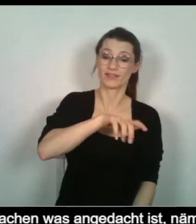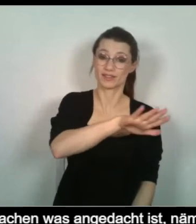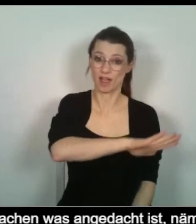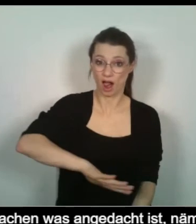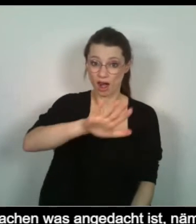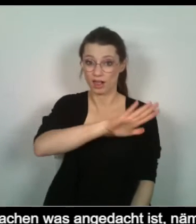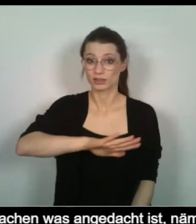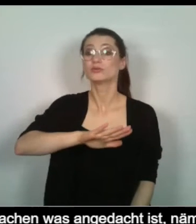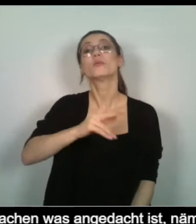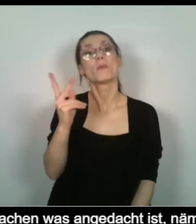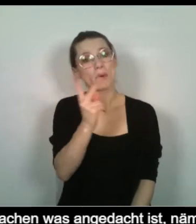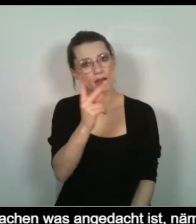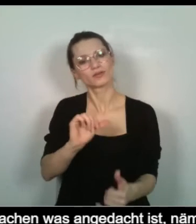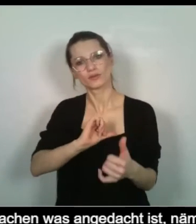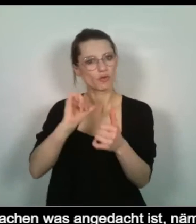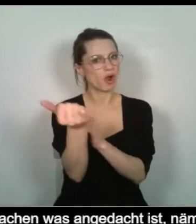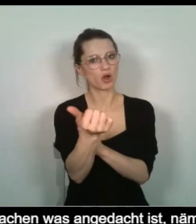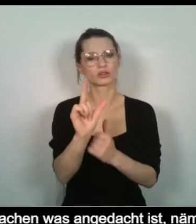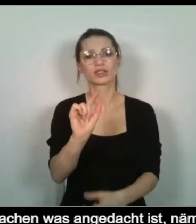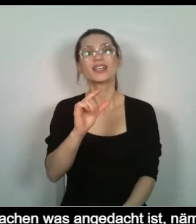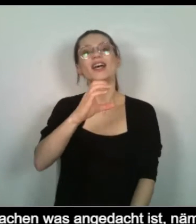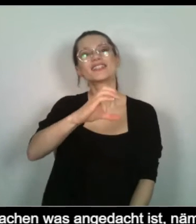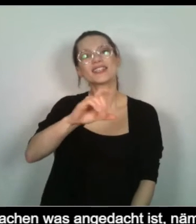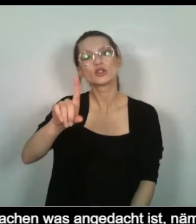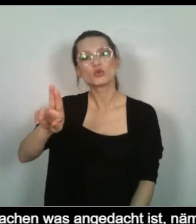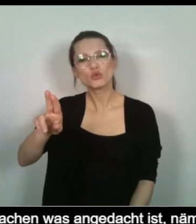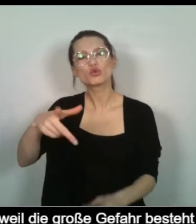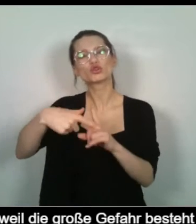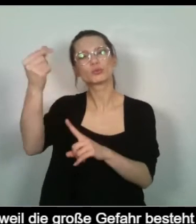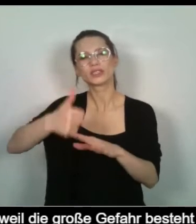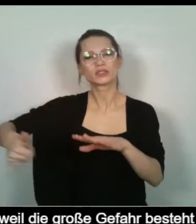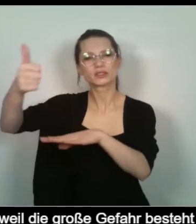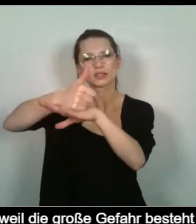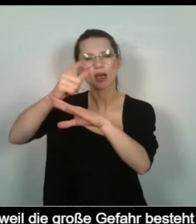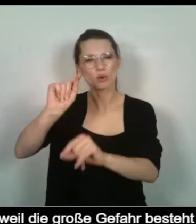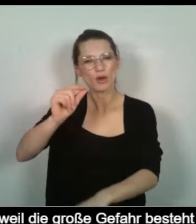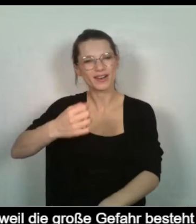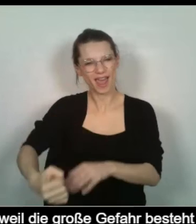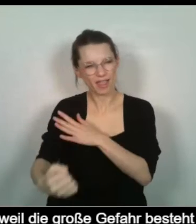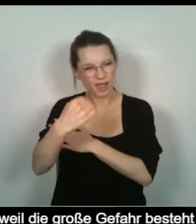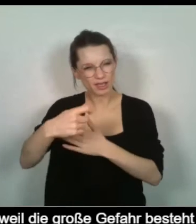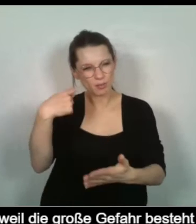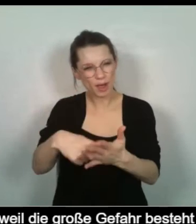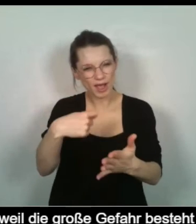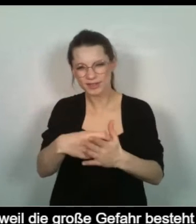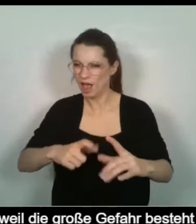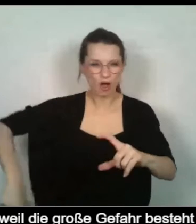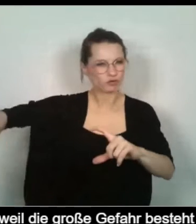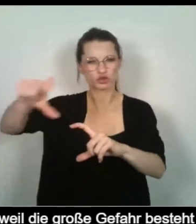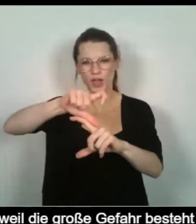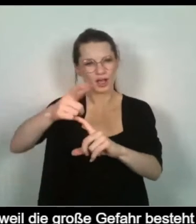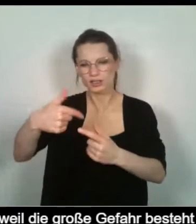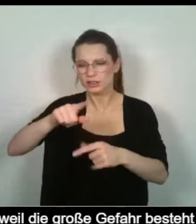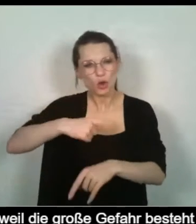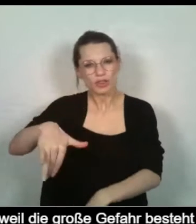offensichtlich es ja nicht gemacht, die CDU-Spitze in diesen Aufschlag, Energiepreise, da muss man was tun mit einzubinden. Warum ist das offensichtlich